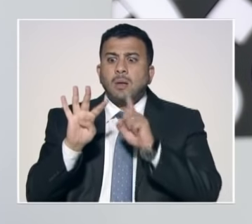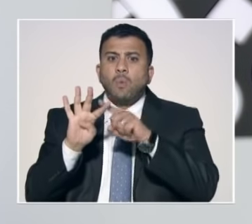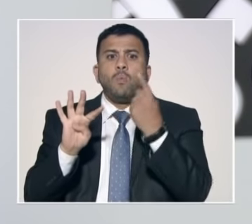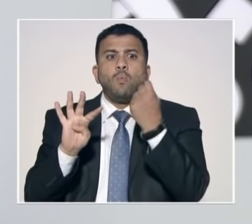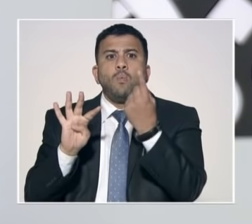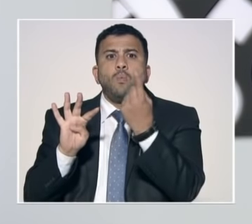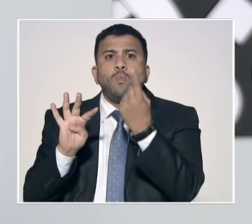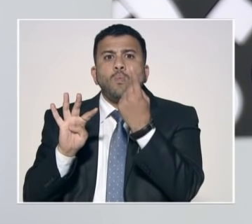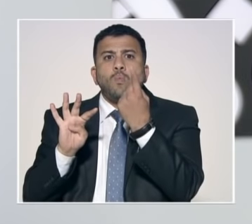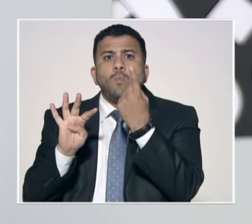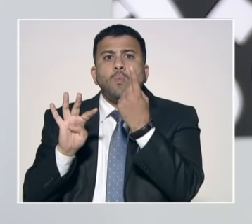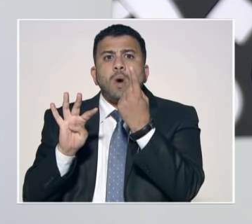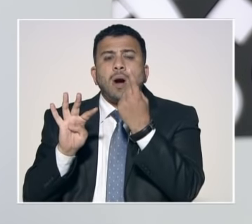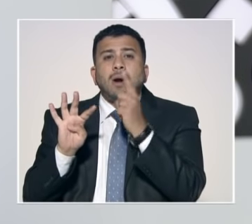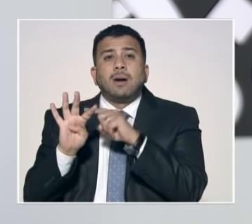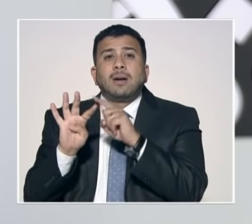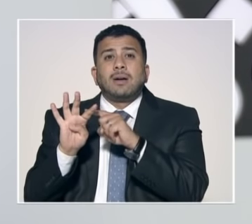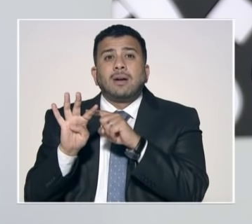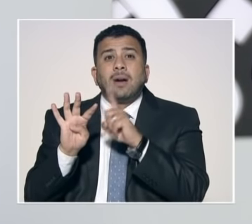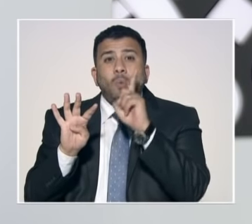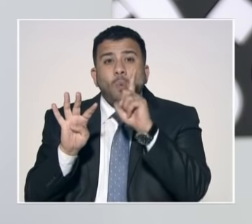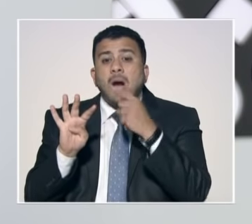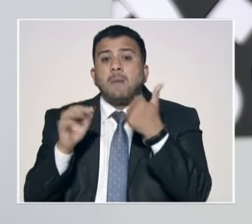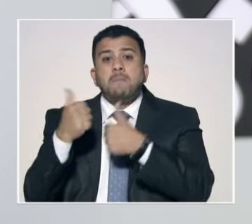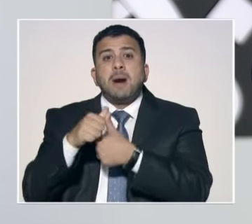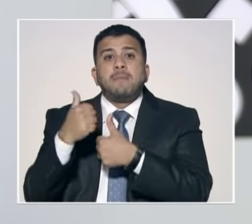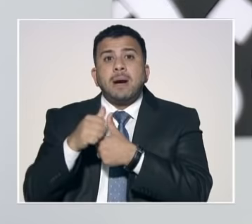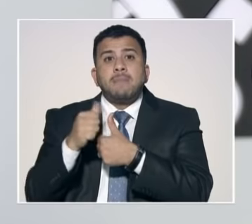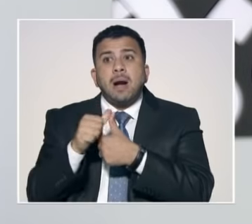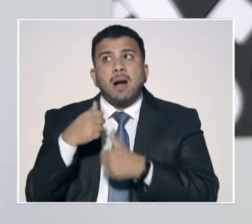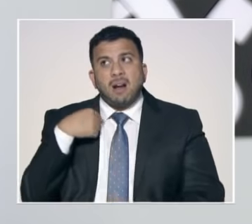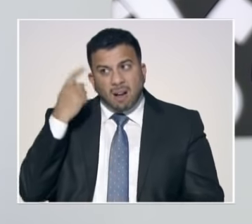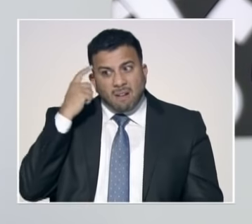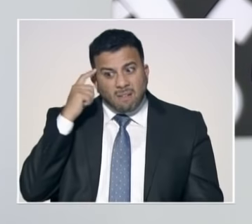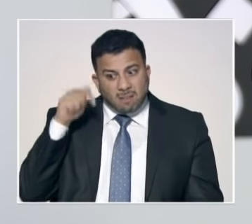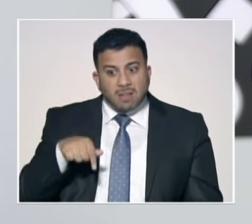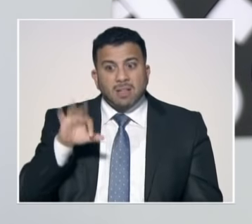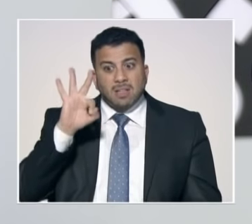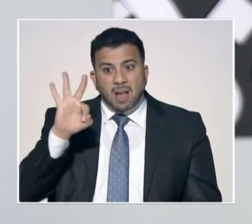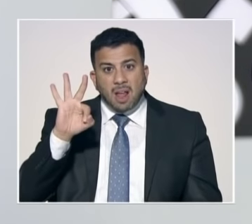لا يجبره بسجود السهو فقط، بل لا بد أن